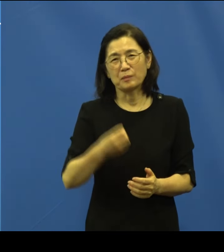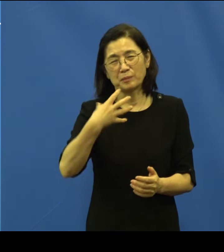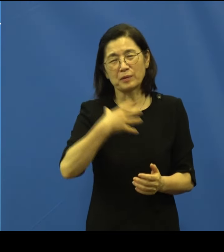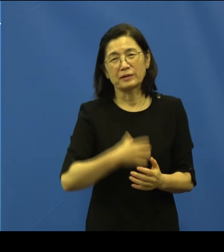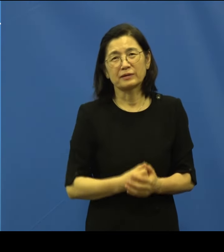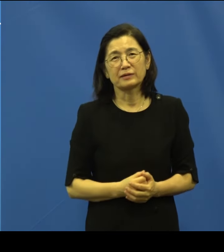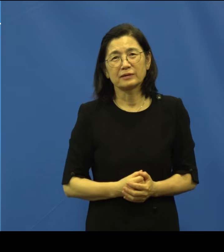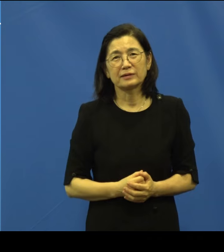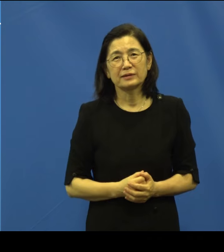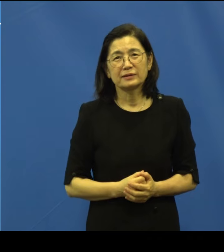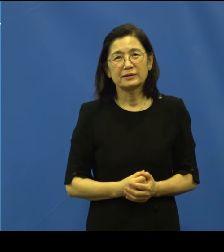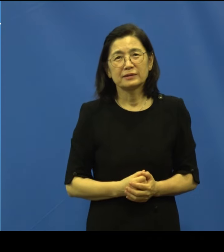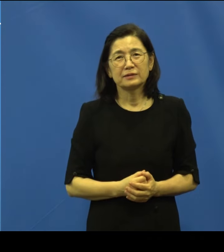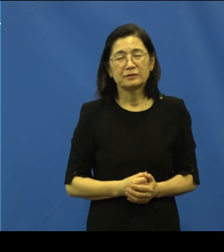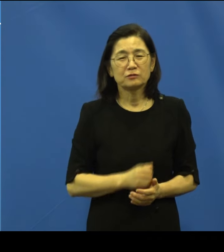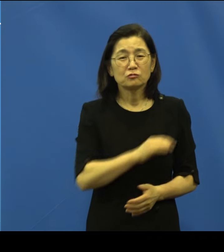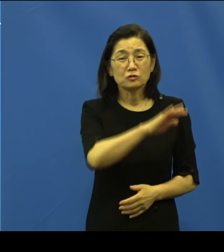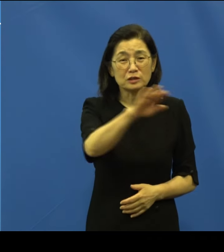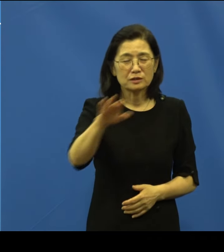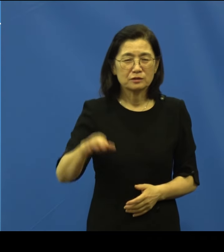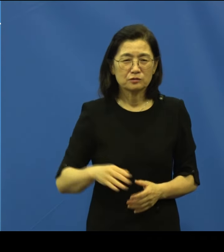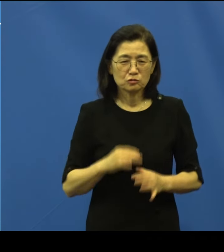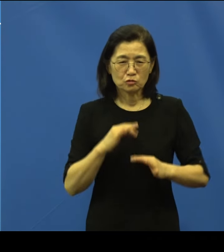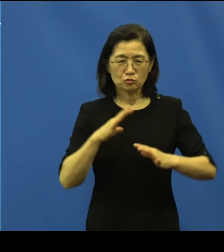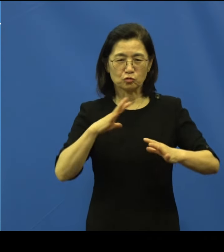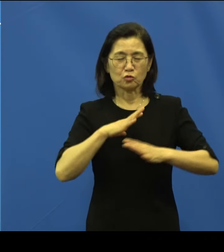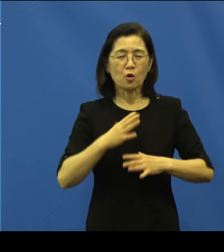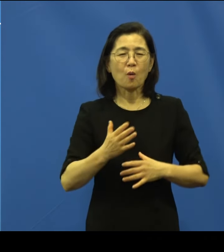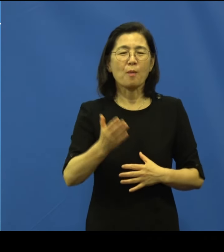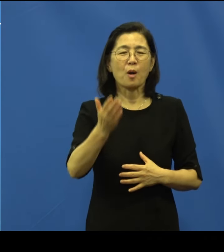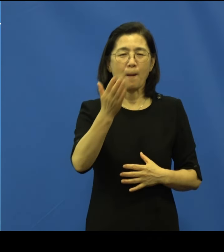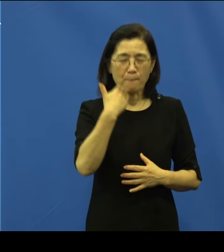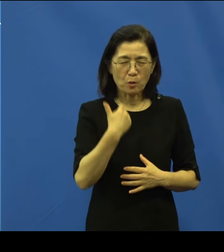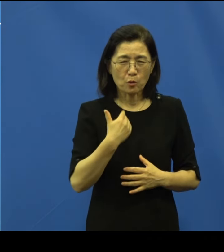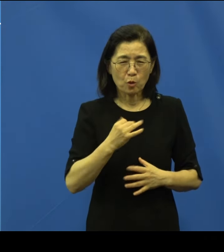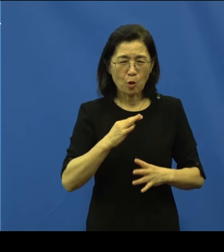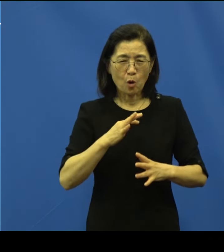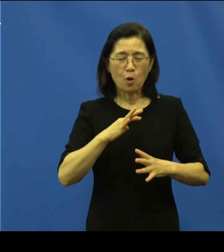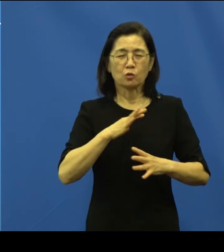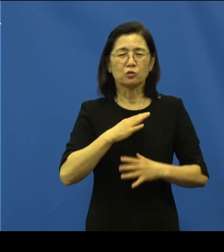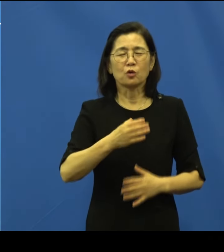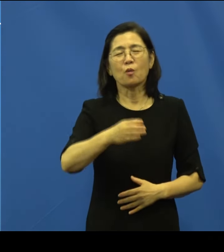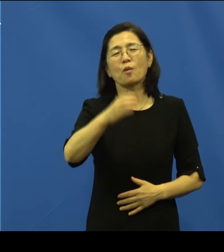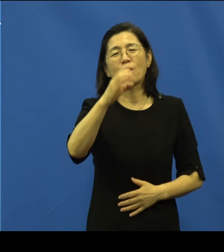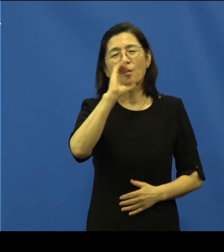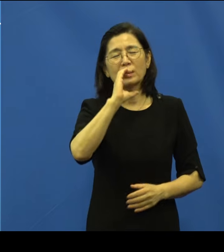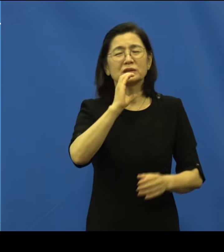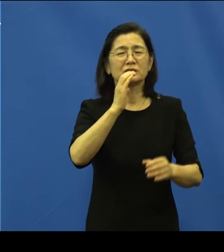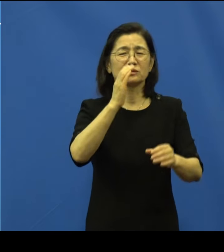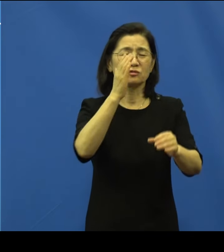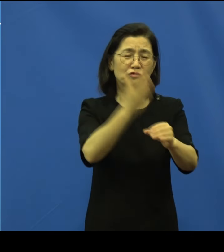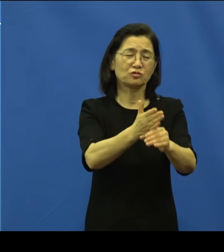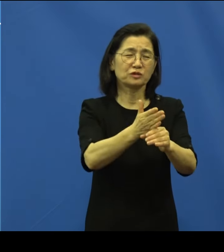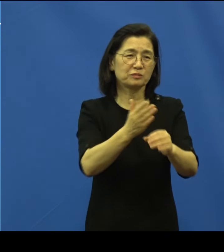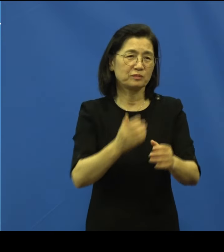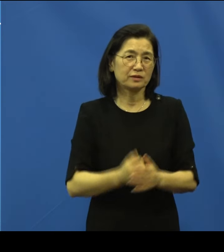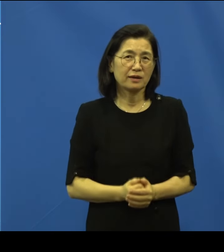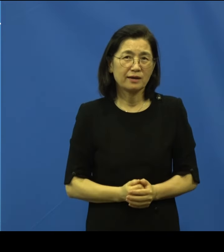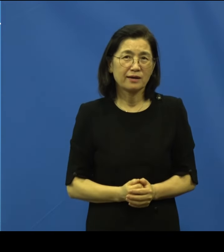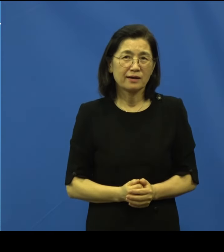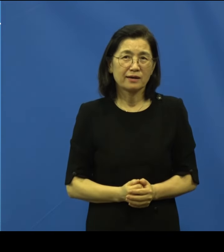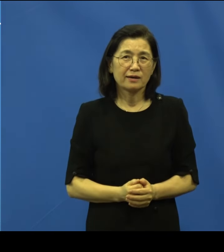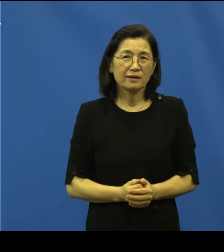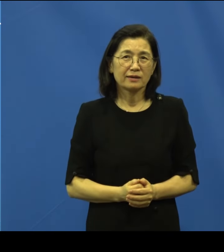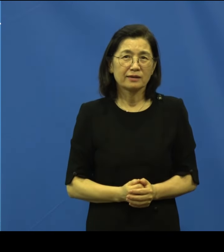여러분, 우리는 두려움을 먹고 마셔요. 두려움을 주는 게 갈수록 확대됩니다. 두려움으로 몰아가는 거예요. 그러면 어떻게